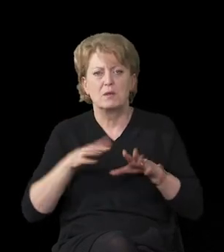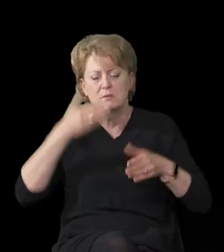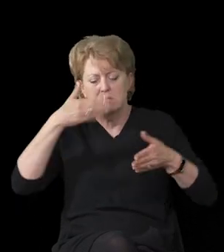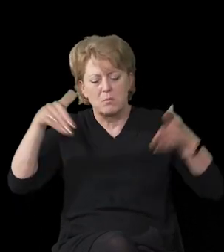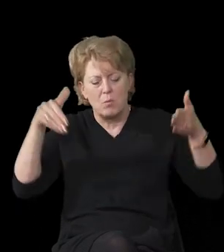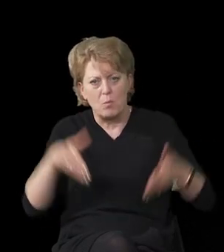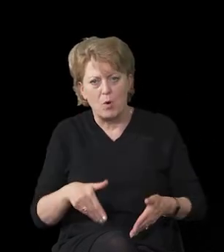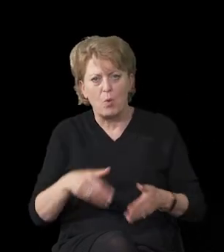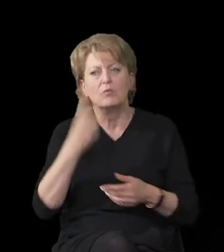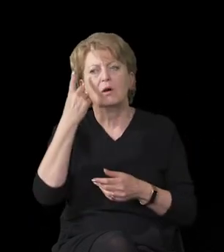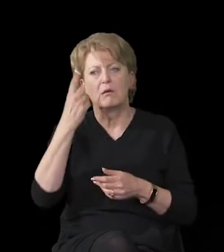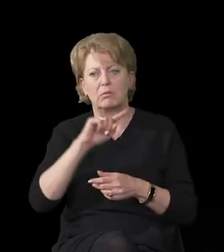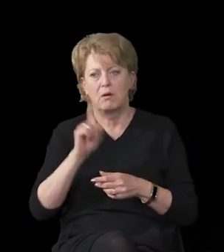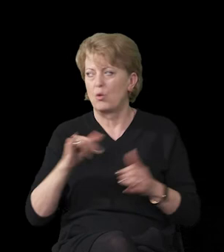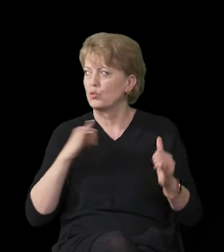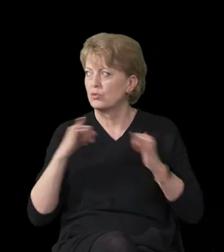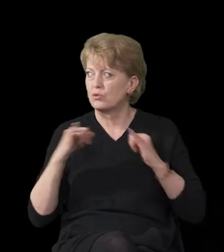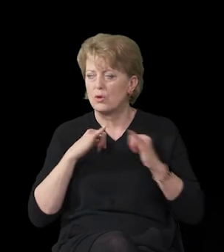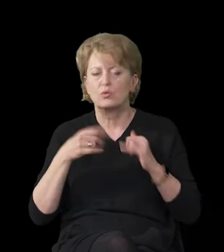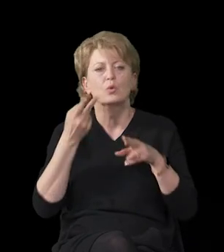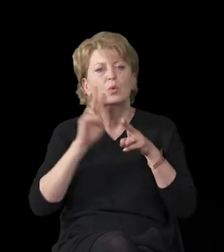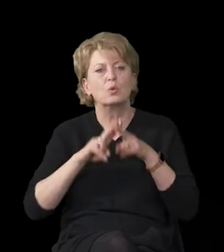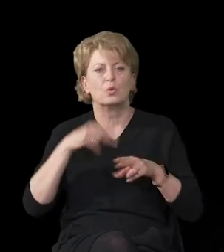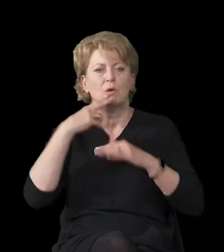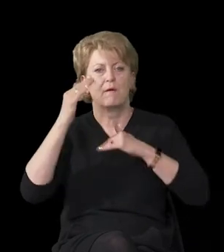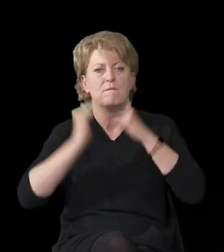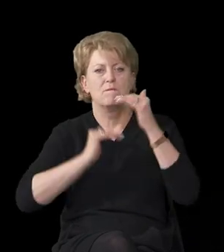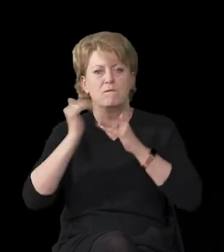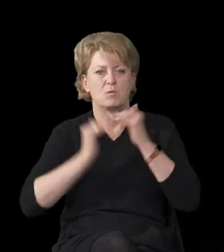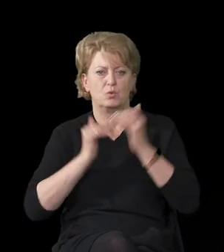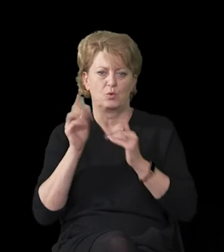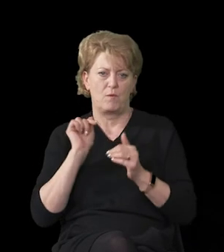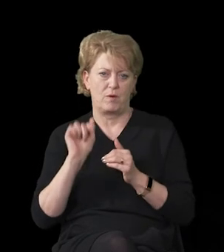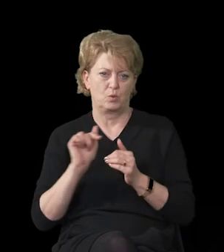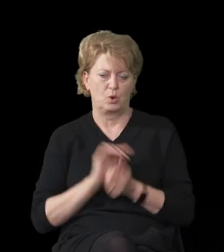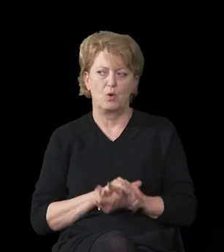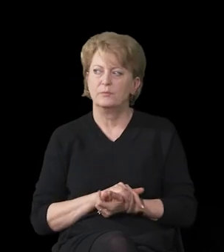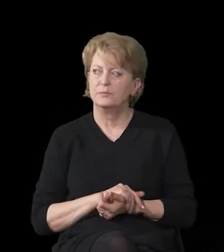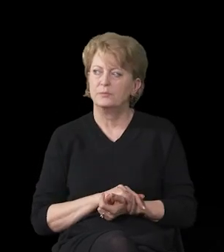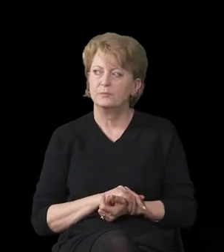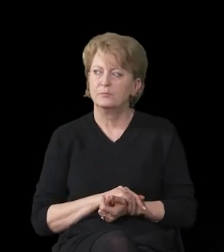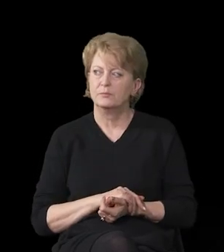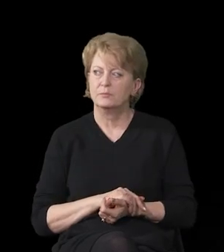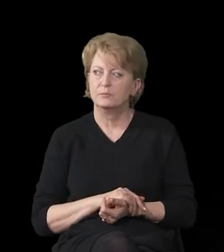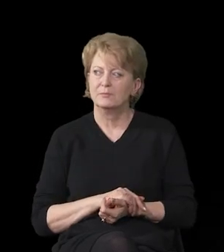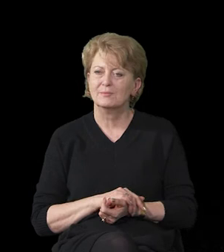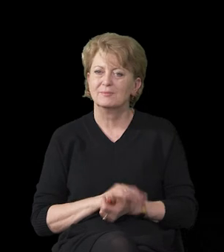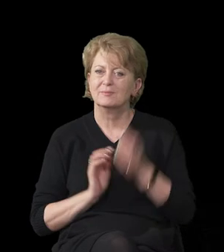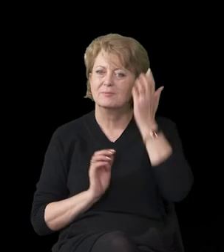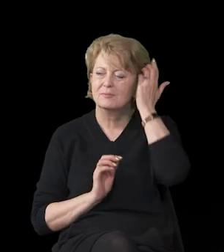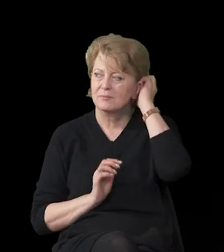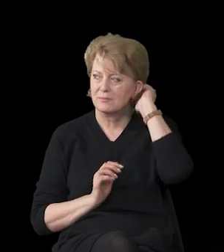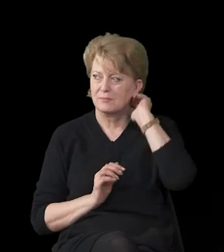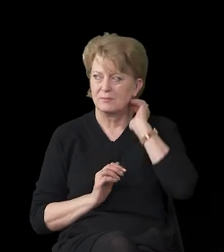który wybudował właśnie tę stelę. Inną to jest stela